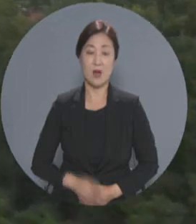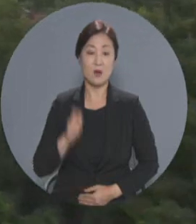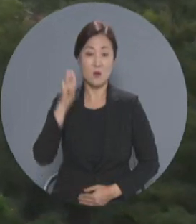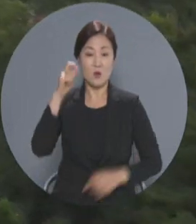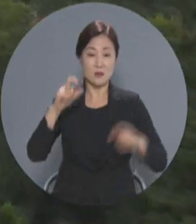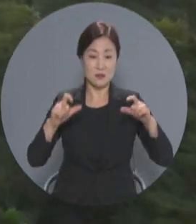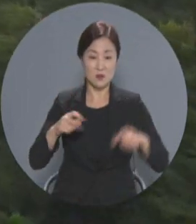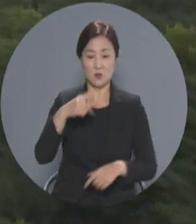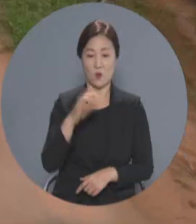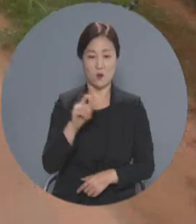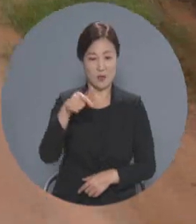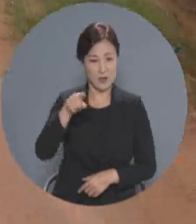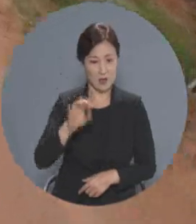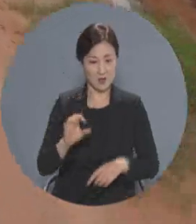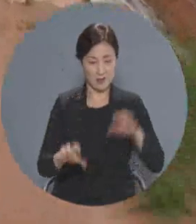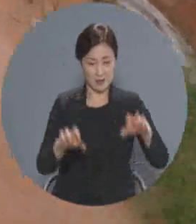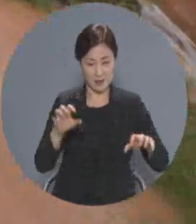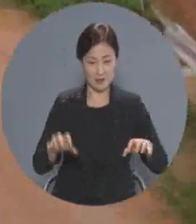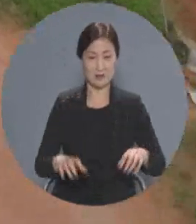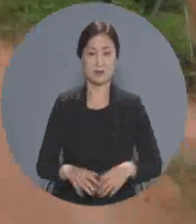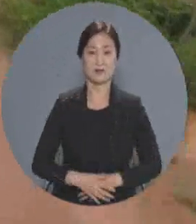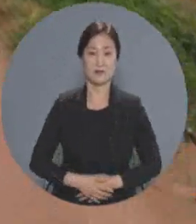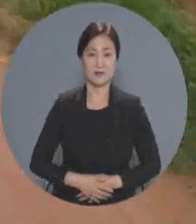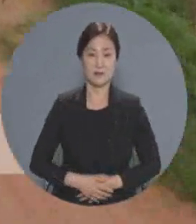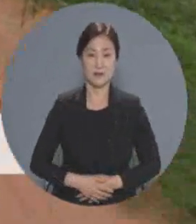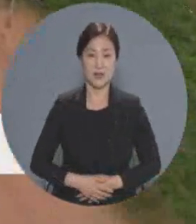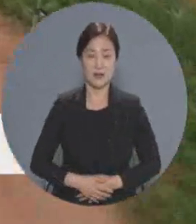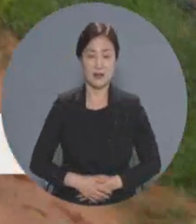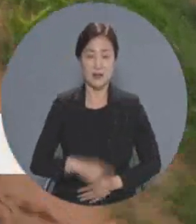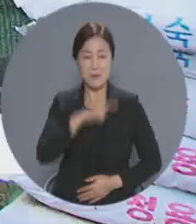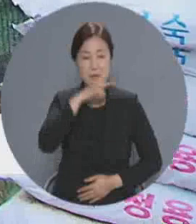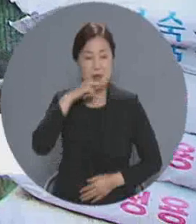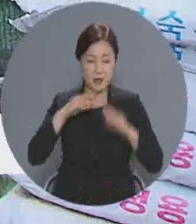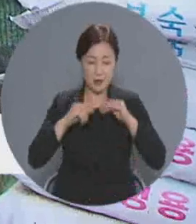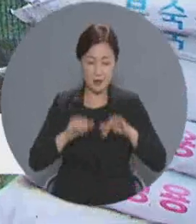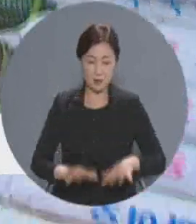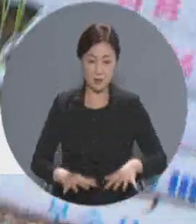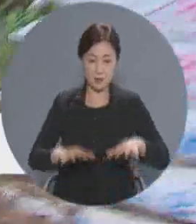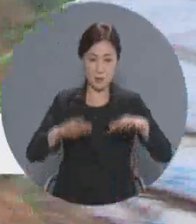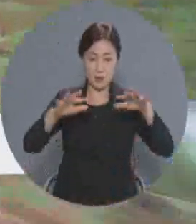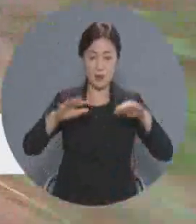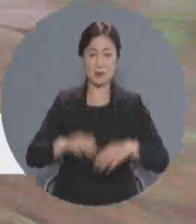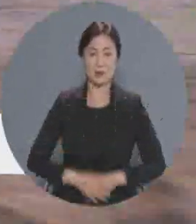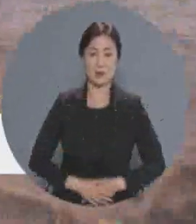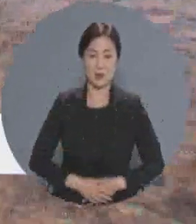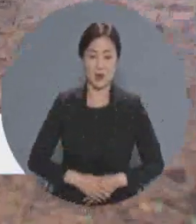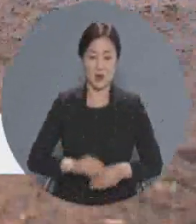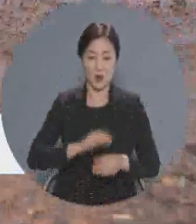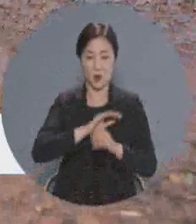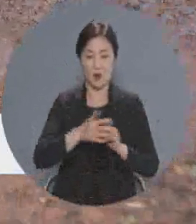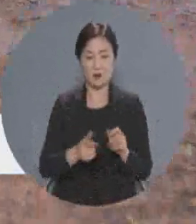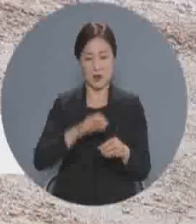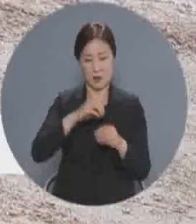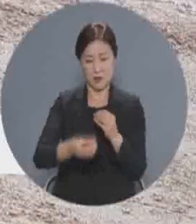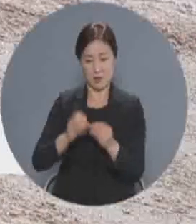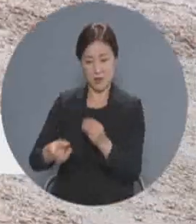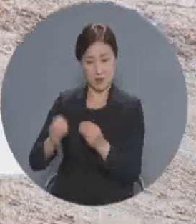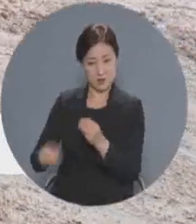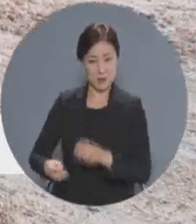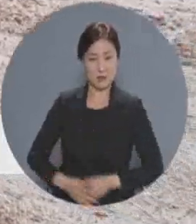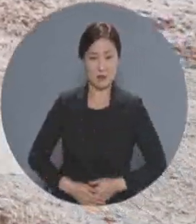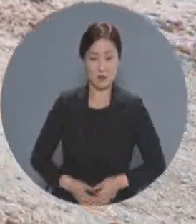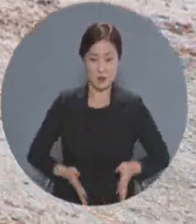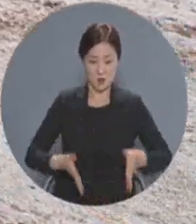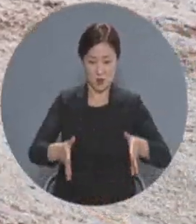고흥군 동강면의 한 마을, 밭작물이 붉은 토사에 파묻혔습니다. 과수는 전부 땅으로 떨어졌고 도로는